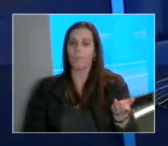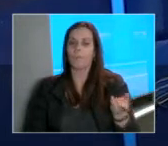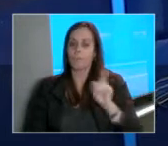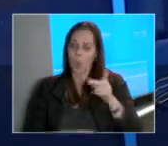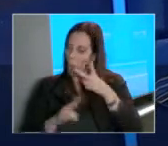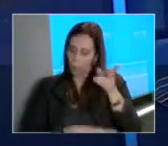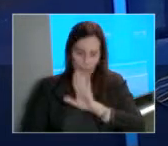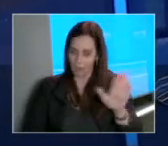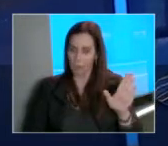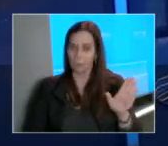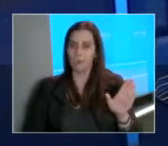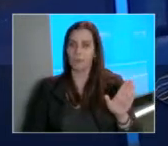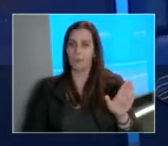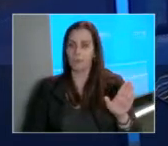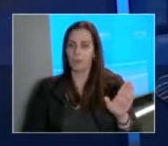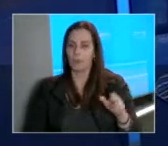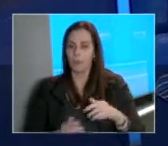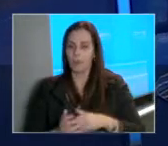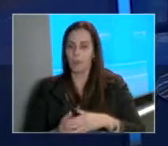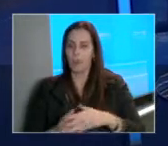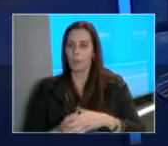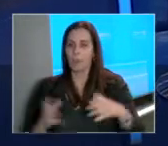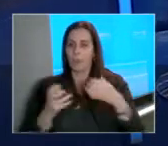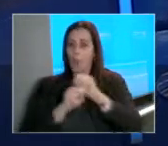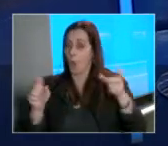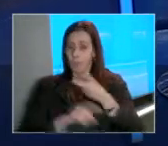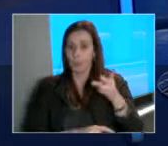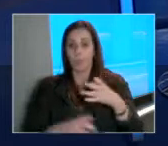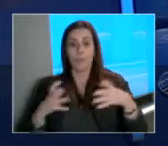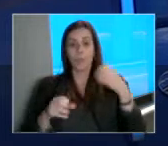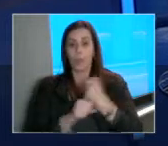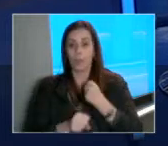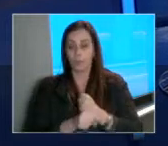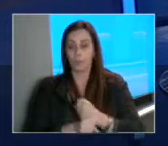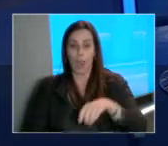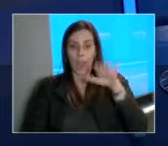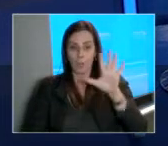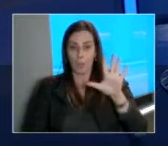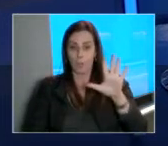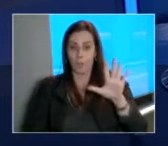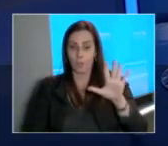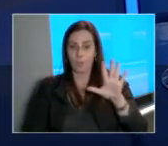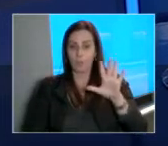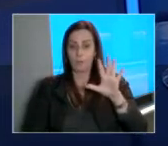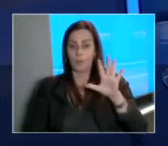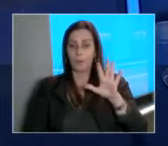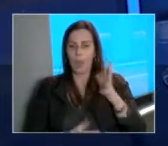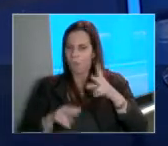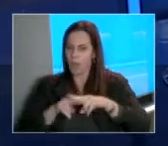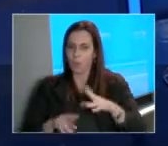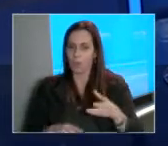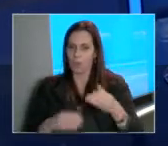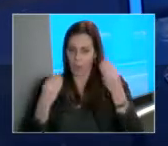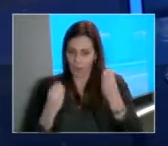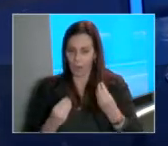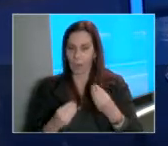לא עוברת, מחנד, לא עובר, עבודה, חמישה. עם איחודים. איפה